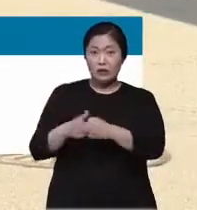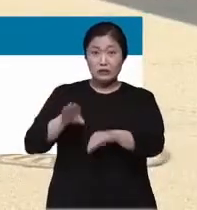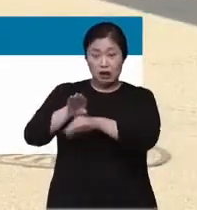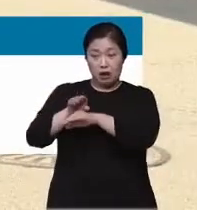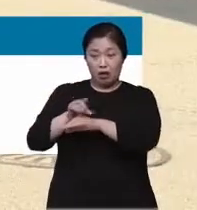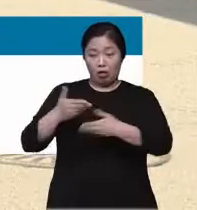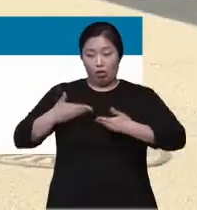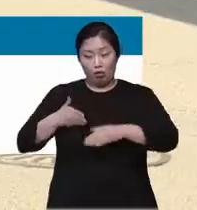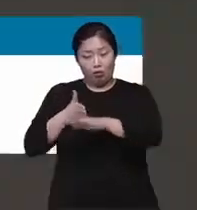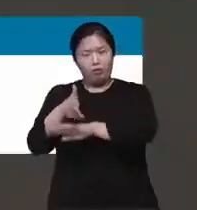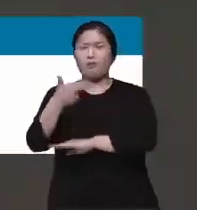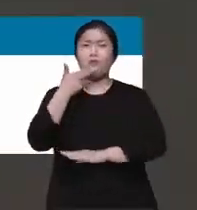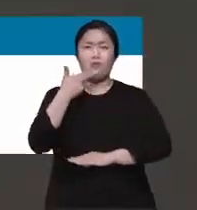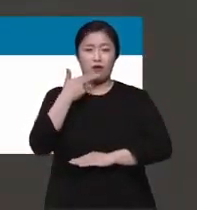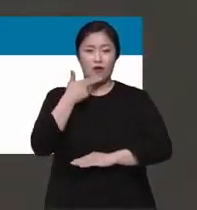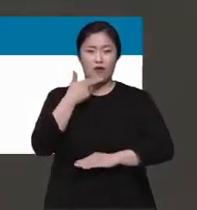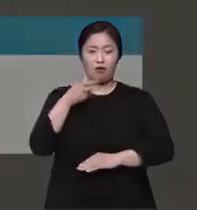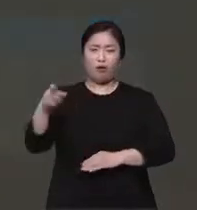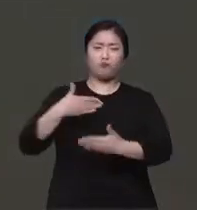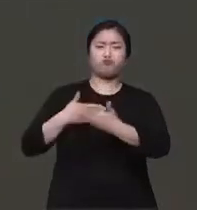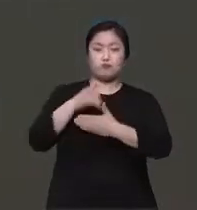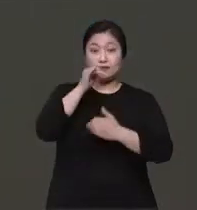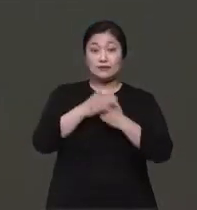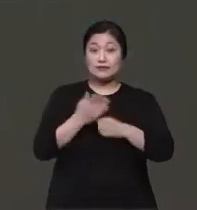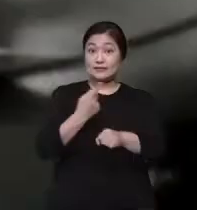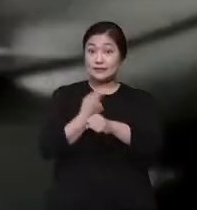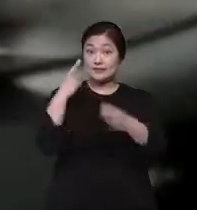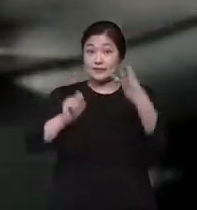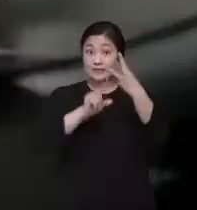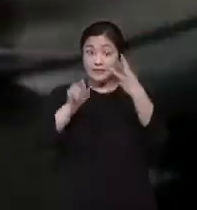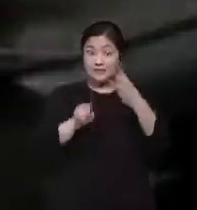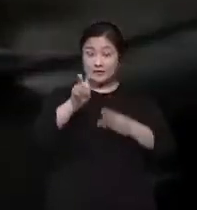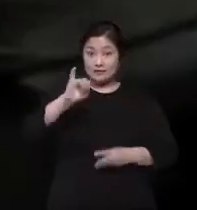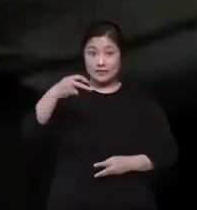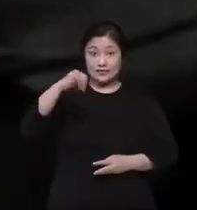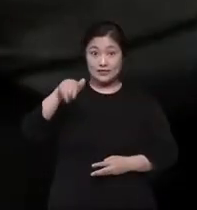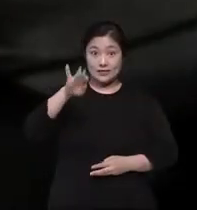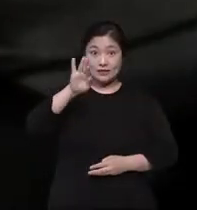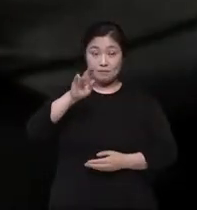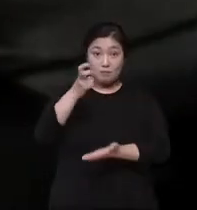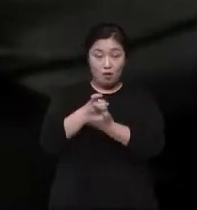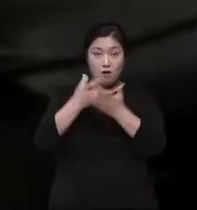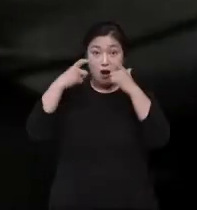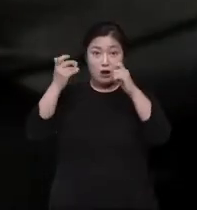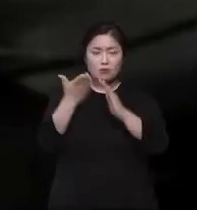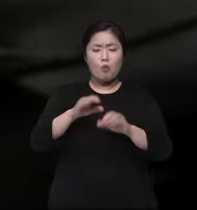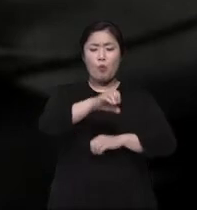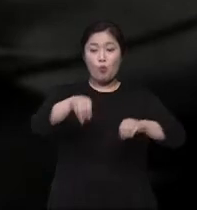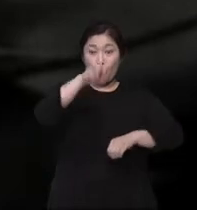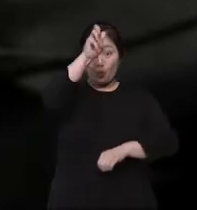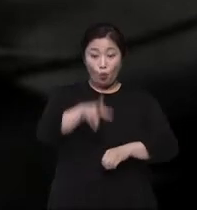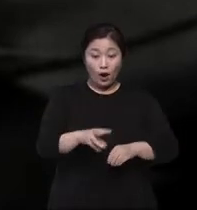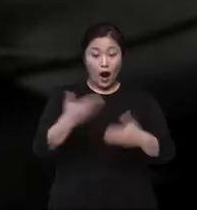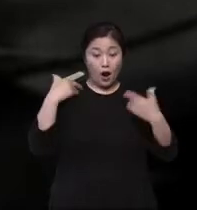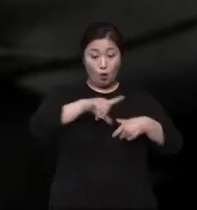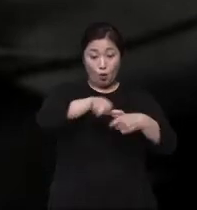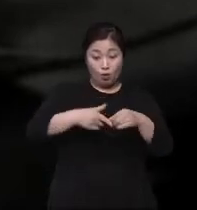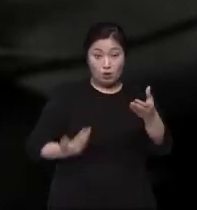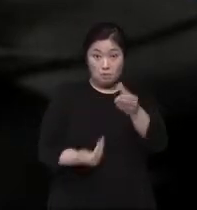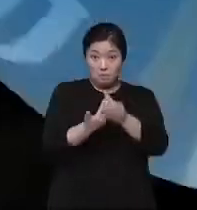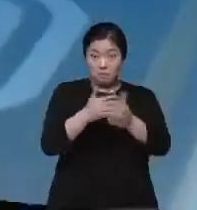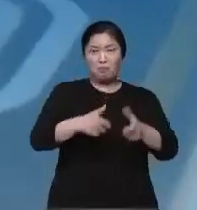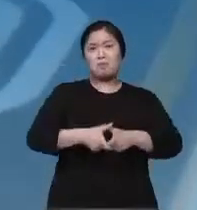저 합니다 신 안에 3월 민씨 기법 이 시행됐지만 오히려 광주의 스쿨존 사고 는